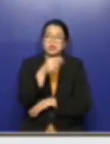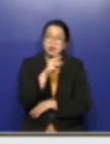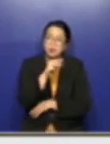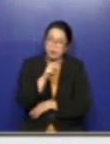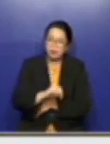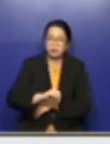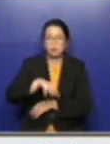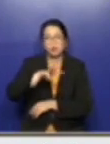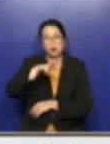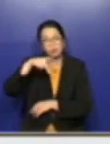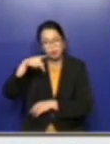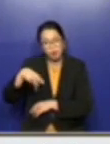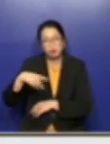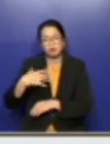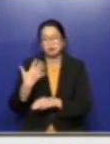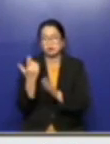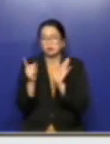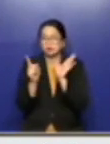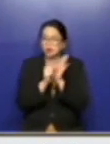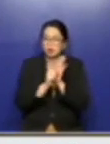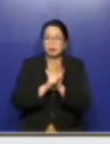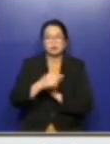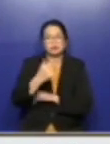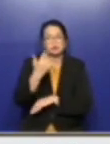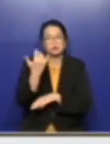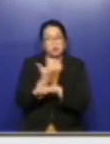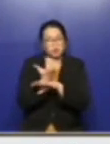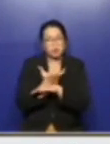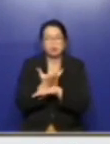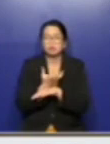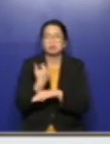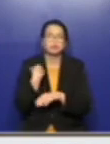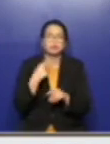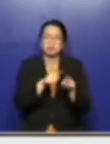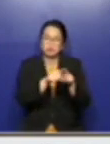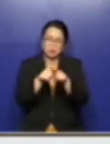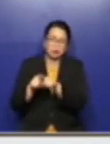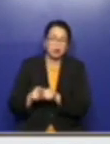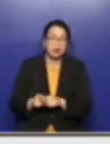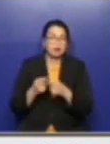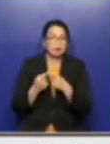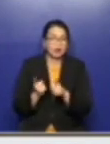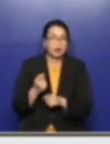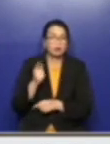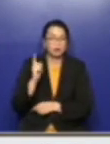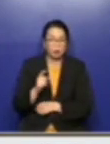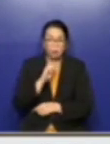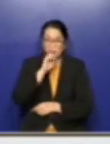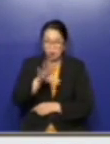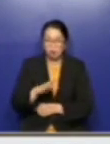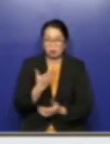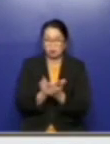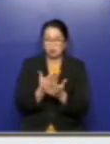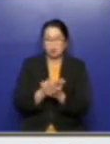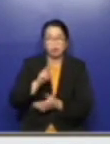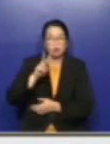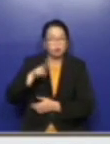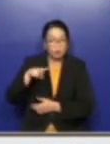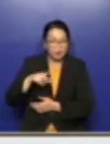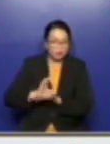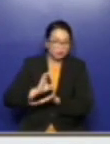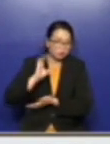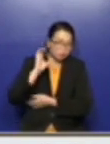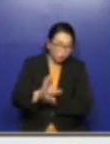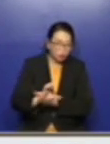ชั่นอะไรเขาก็มีกันหมดไม่เรื่องที่จะเป็นเรื่องที่อวดครับแต่เรื่องที่ท่านต้องมาบอกก็คือว่า 2,000 กว่าล้านบาทเนี่ยมันคุ้มค่ากับพี่น้องประชา